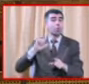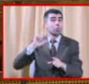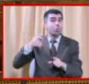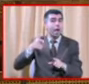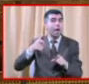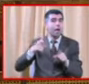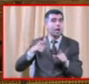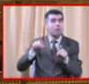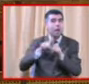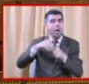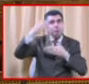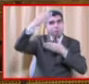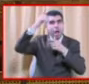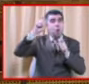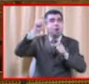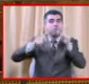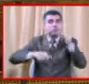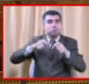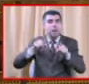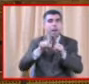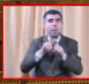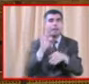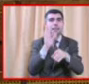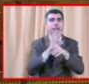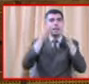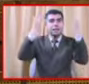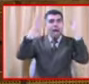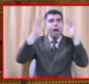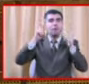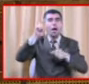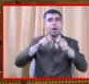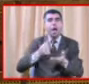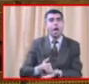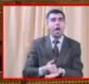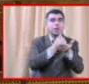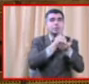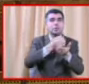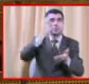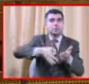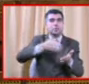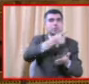مغربي متوازن ثقافيا رياضيا ونفسيا، باش يكون عنده واحد